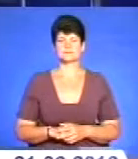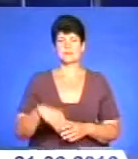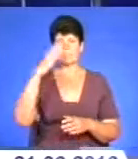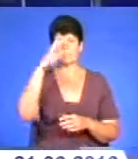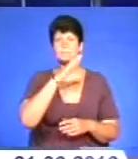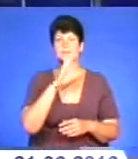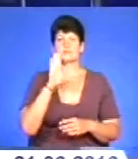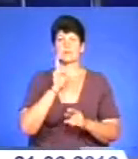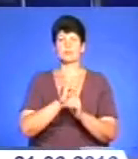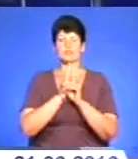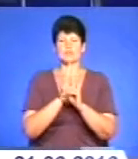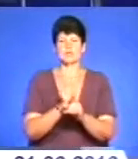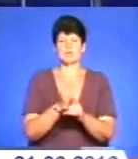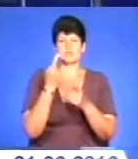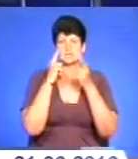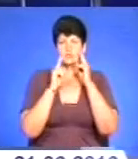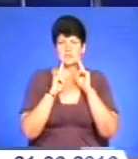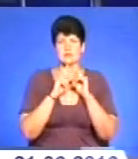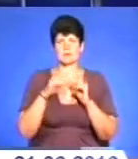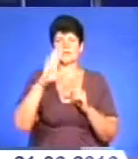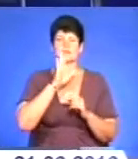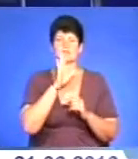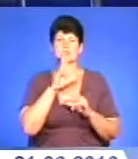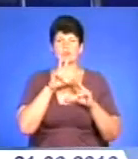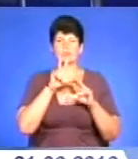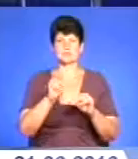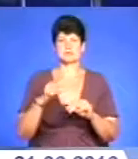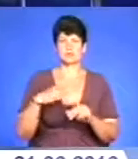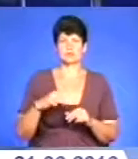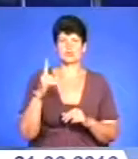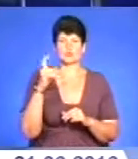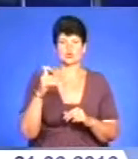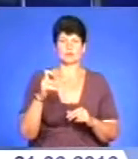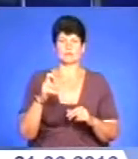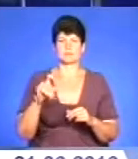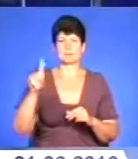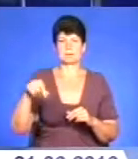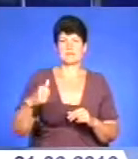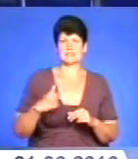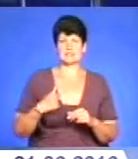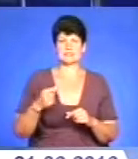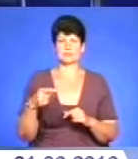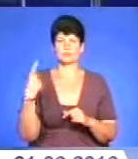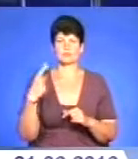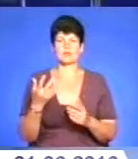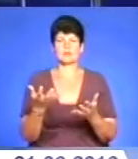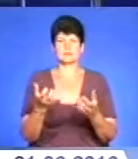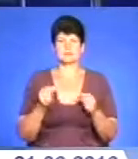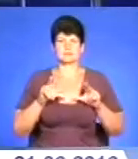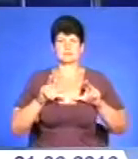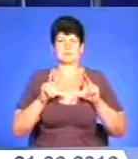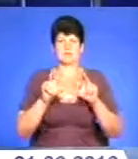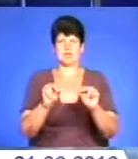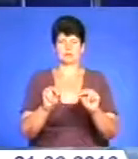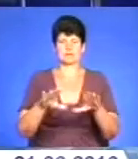Батьки проводжають зі сльозами на очах. Дівчата обіцяють дочекатися. 100 призовників з Тернопільської області прийняли присягу на вірність Україні.